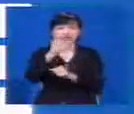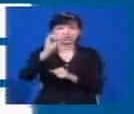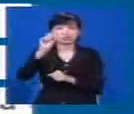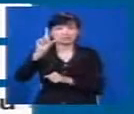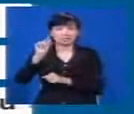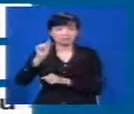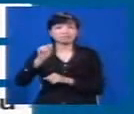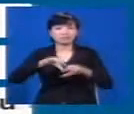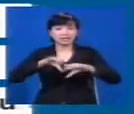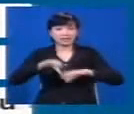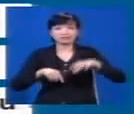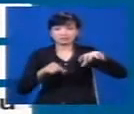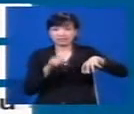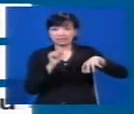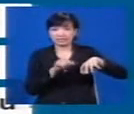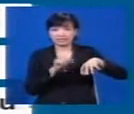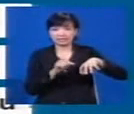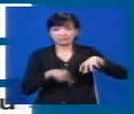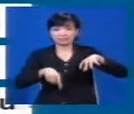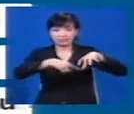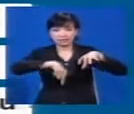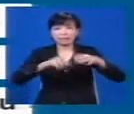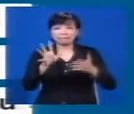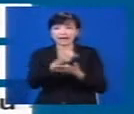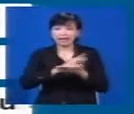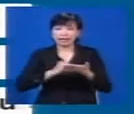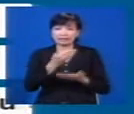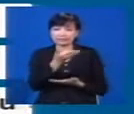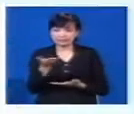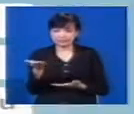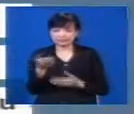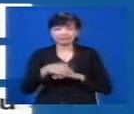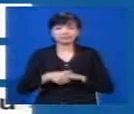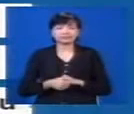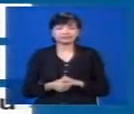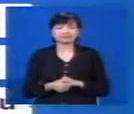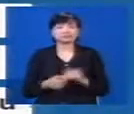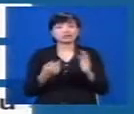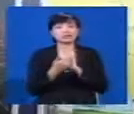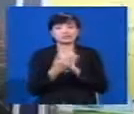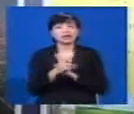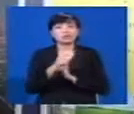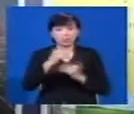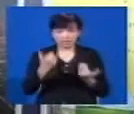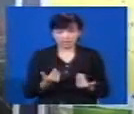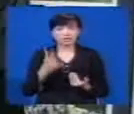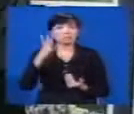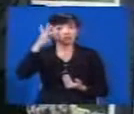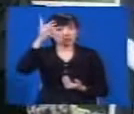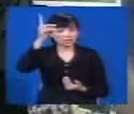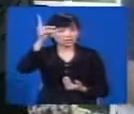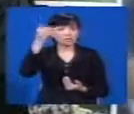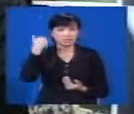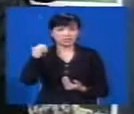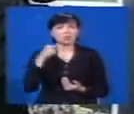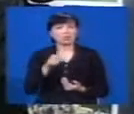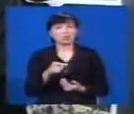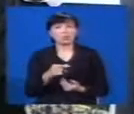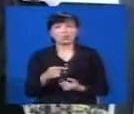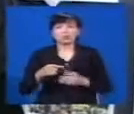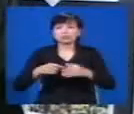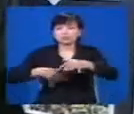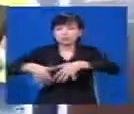ที่จัดขึ้นณอาคารเรียนรวมหลังใหม่มหาวิทยาลัยเทคโนโลยีราชมงคลอีสานในวันนี้และวันพรุ่งนี้จะยังคงมีชาวโ